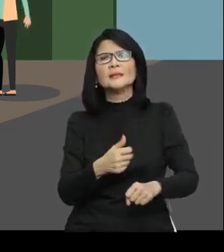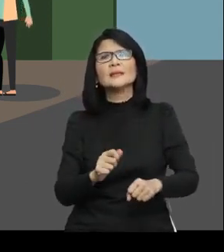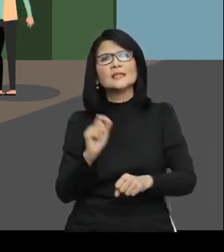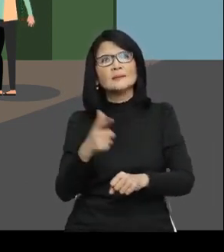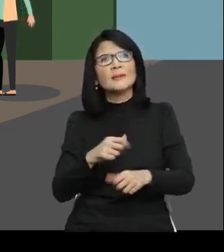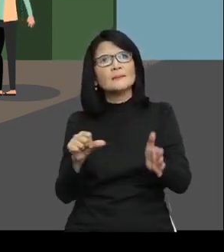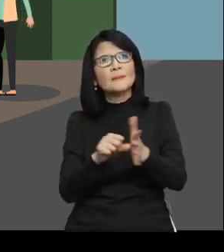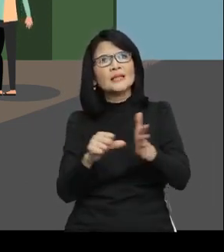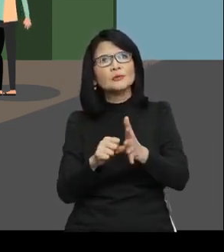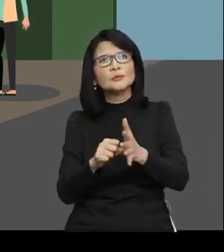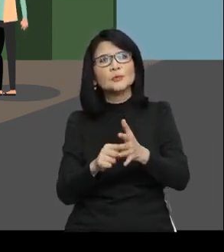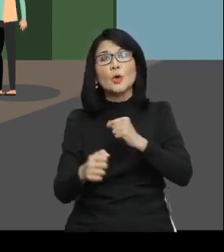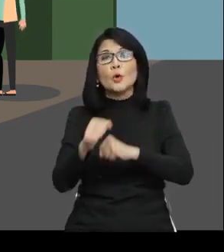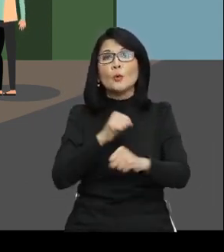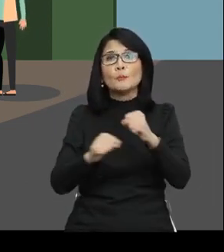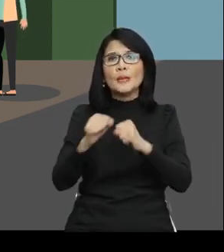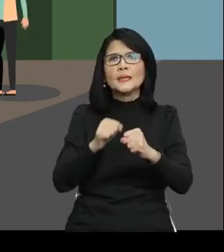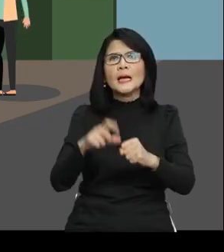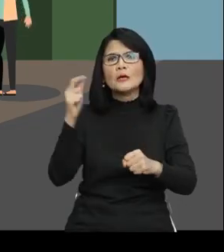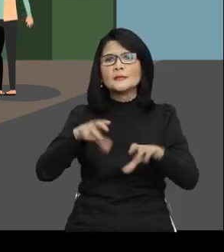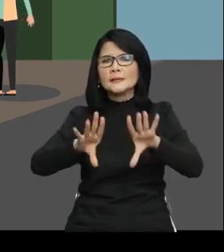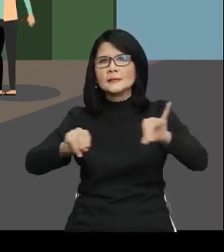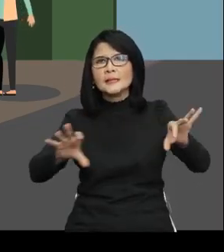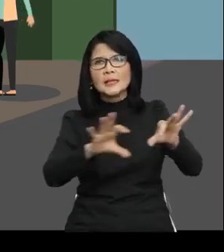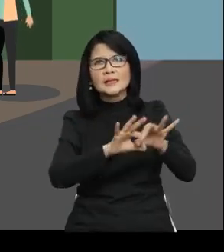yang dilakukan adalah memastikan adanya